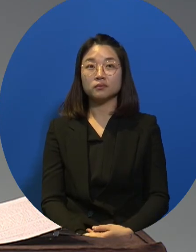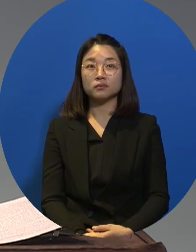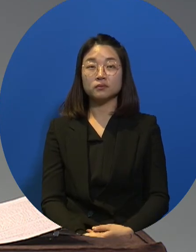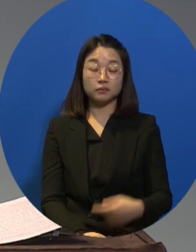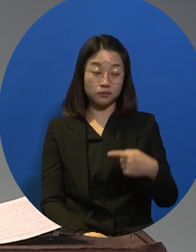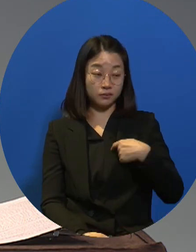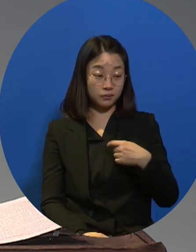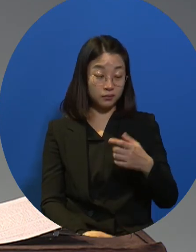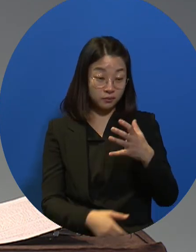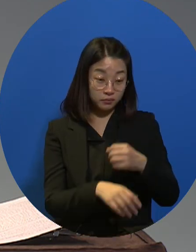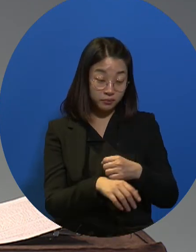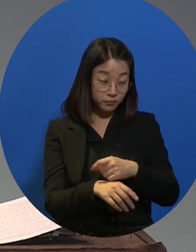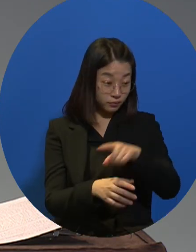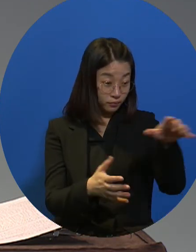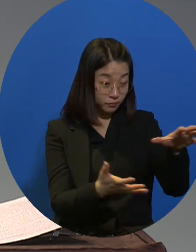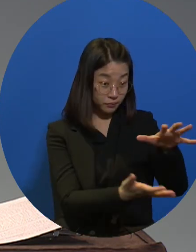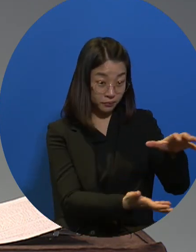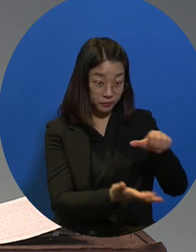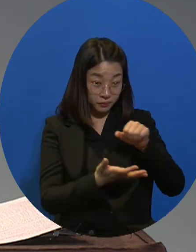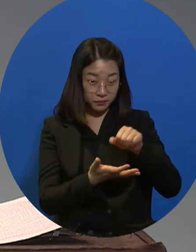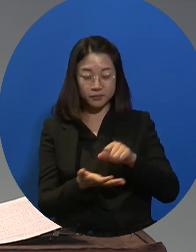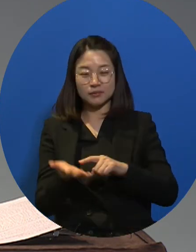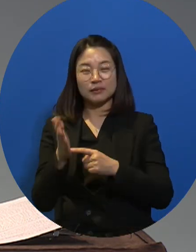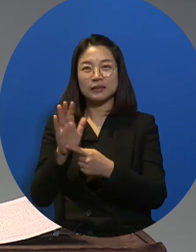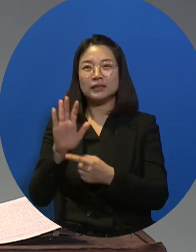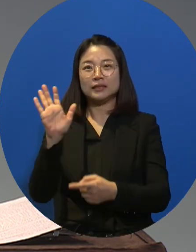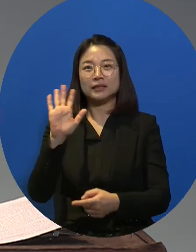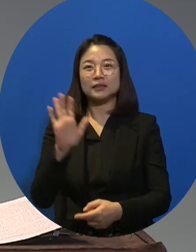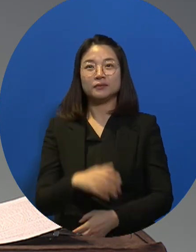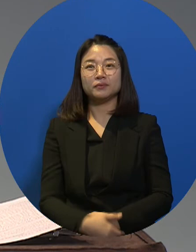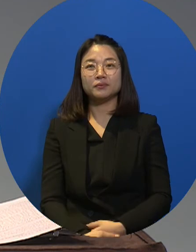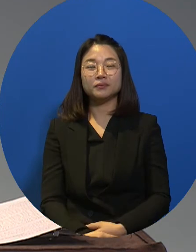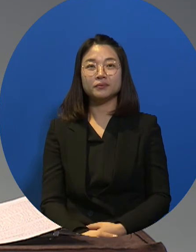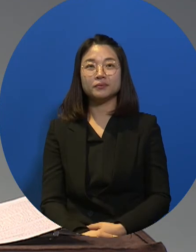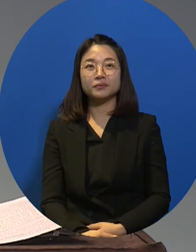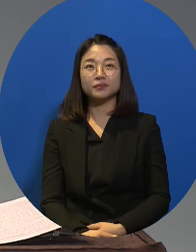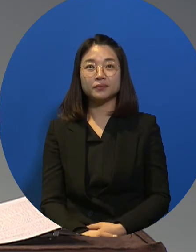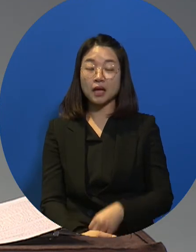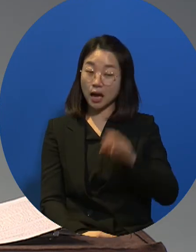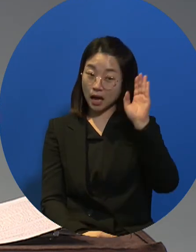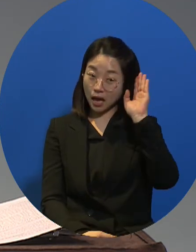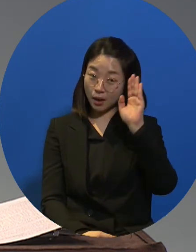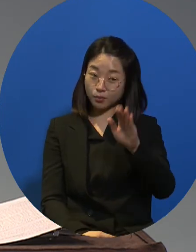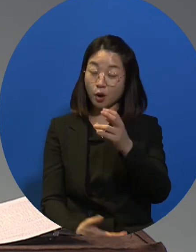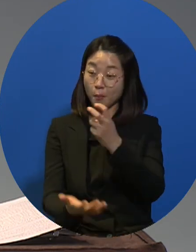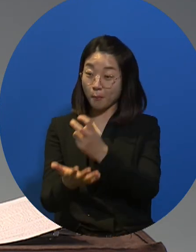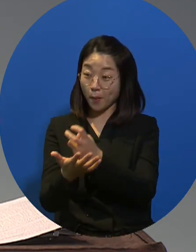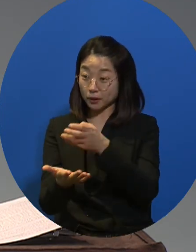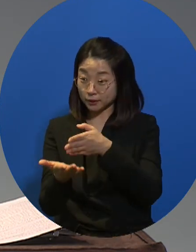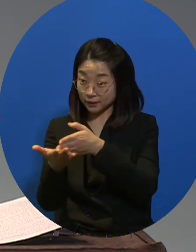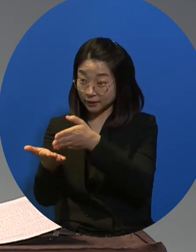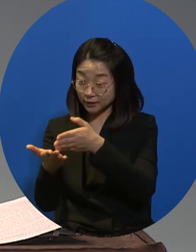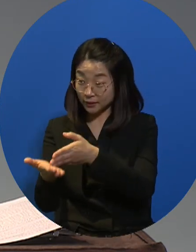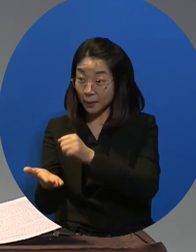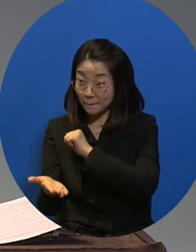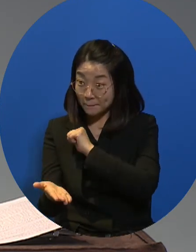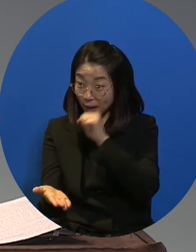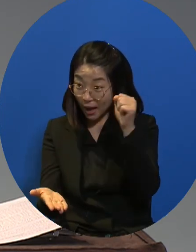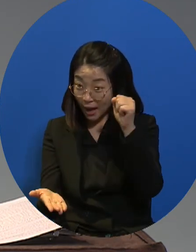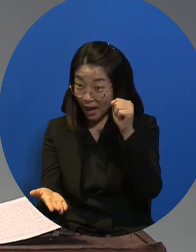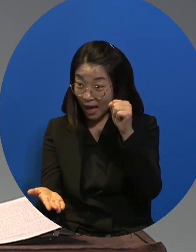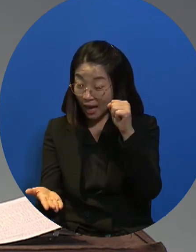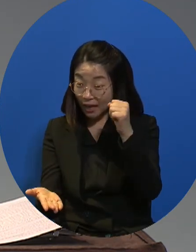취합을 해서 정리한 것은 아니고요. 차츰 이제 이 비준을 앞두고 인권위가 앞으로 어떤 역할을 해야